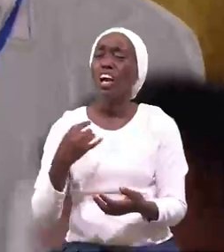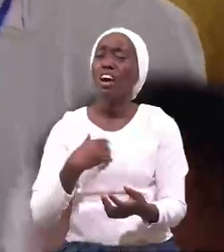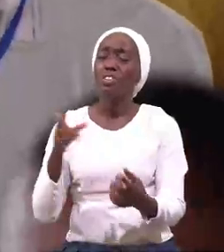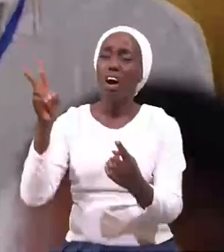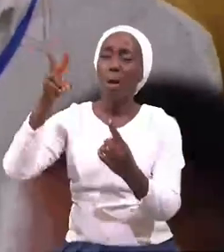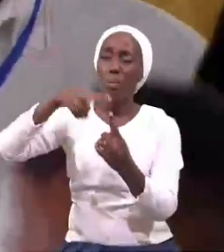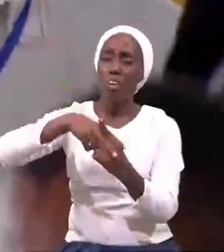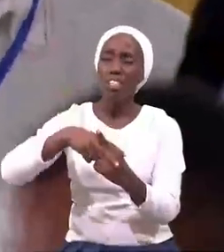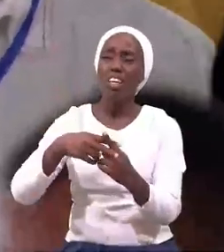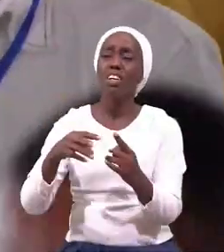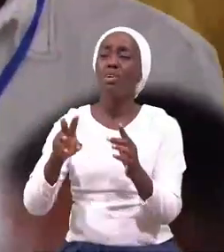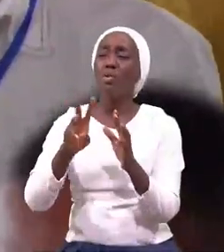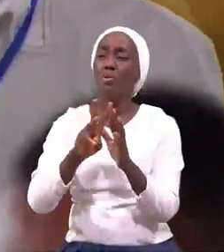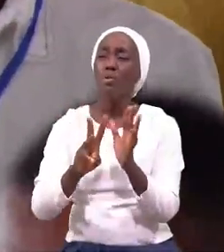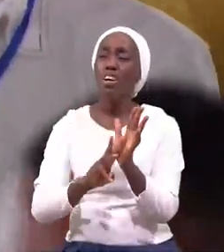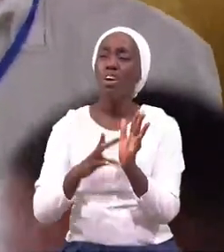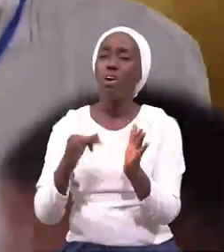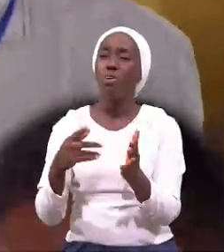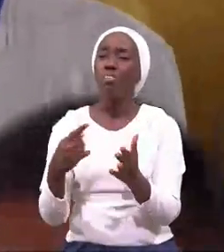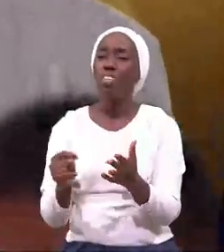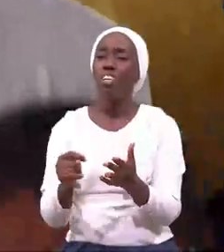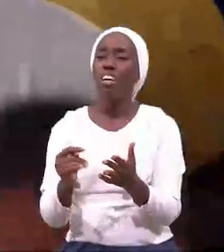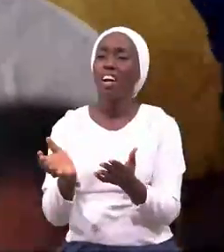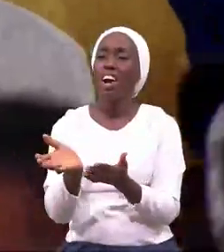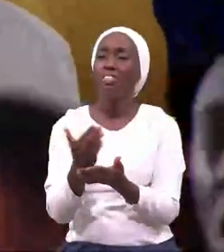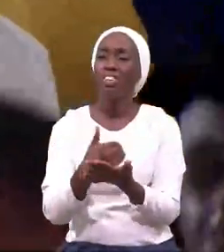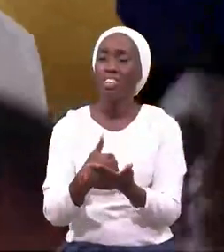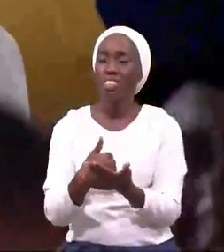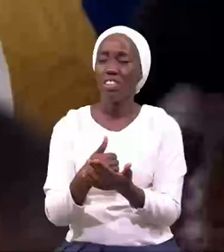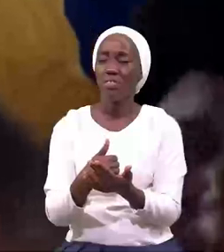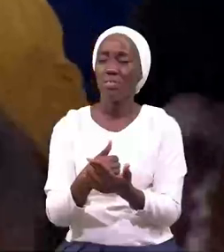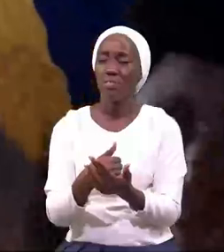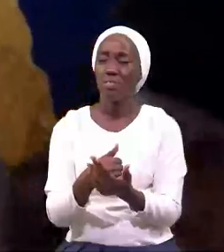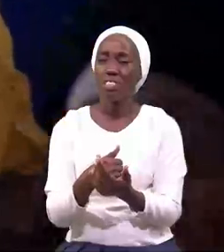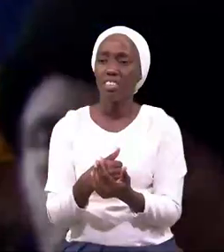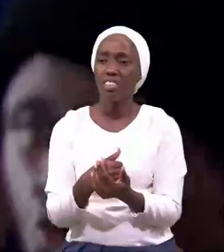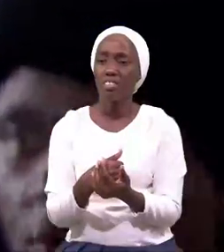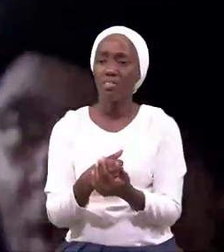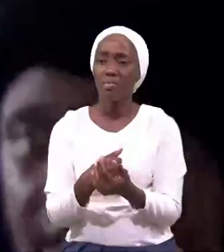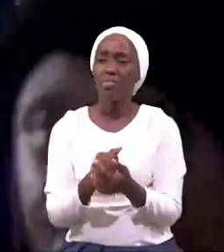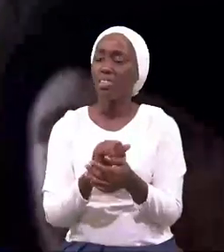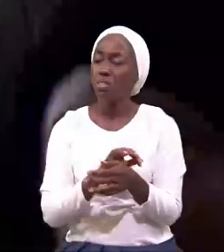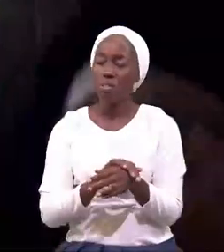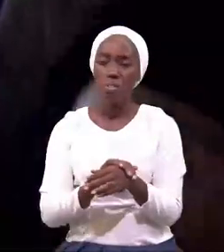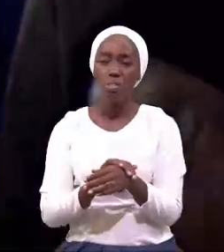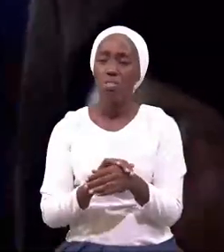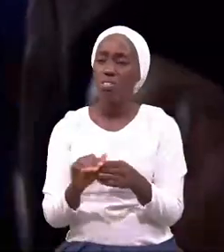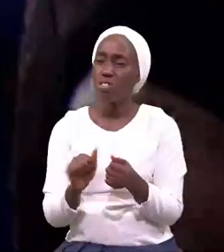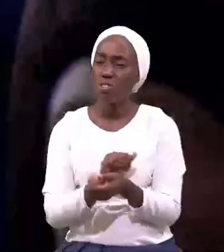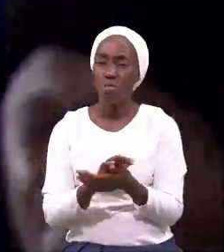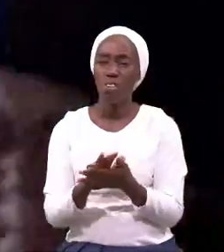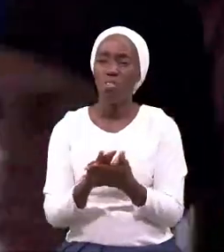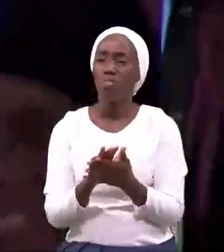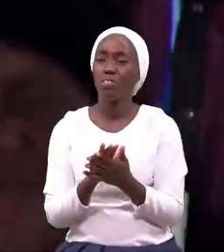Il a réservé pour vous les semaines réservées à la moisson, destinées à la moisson.